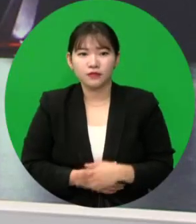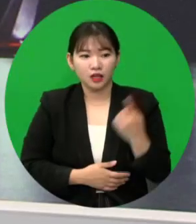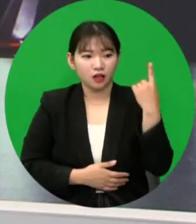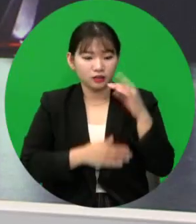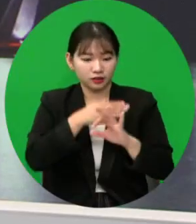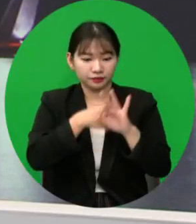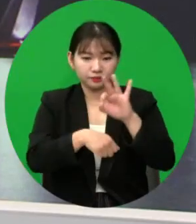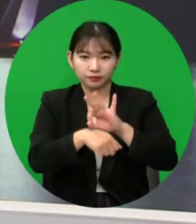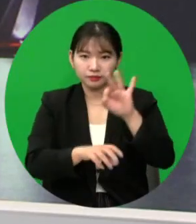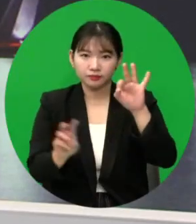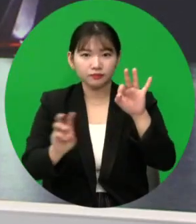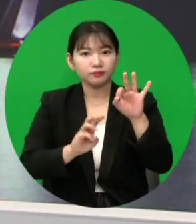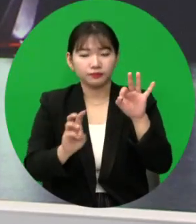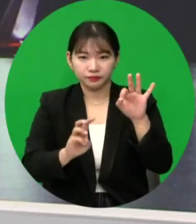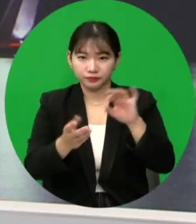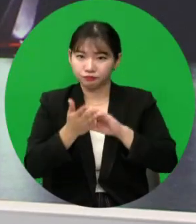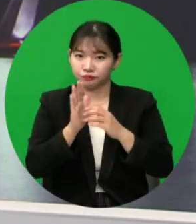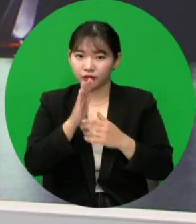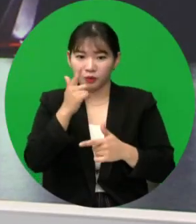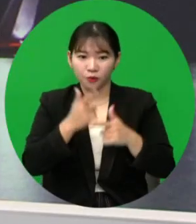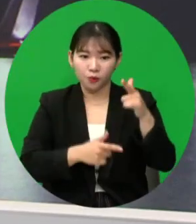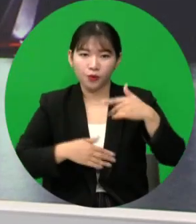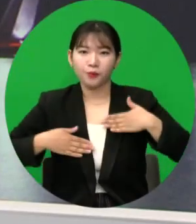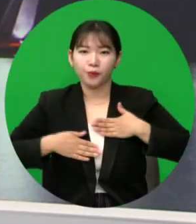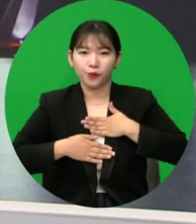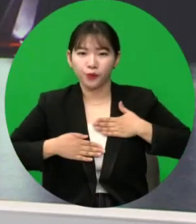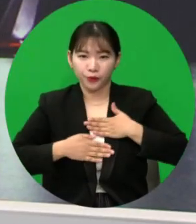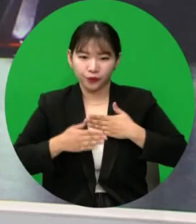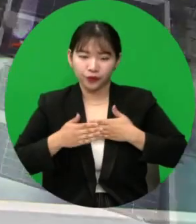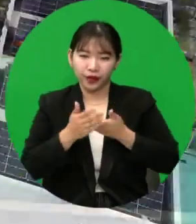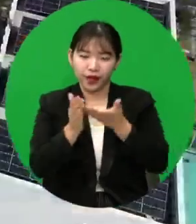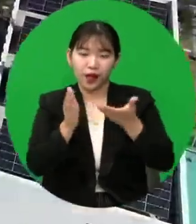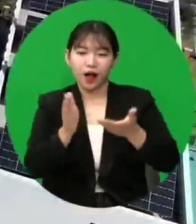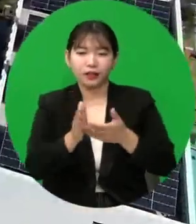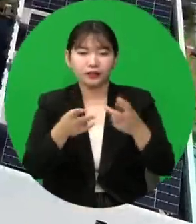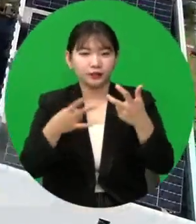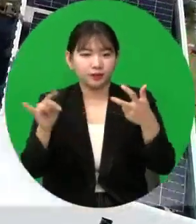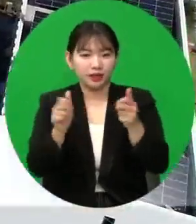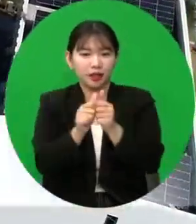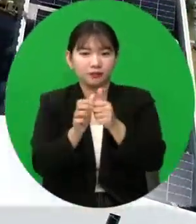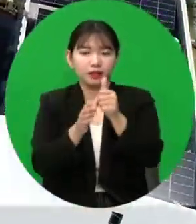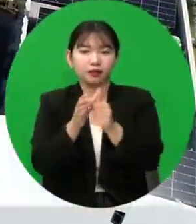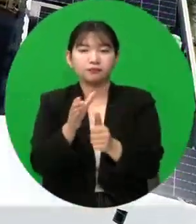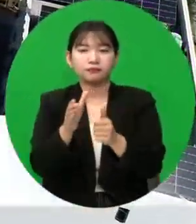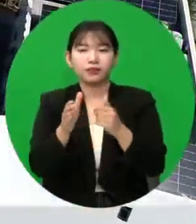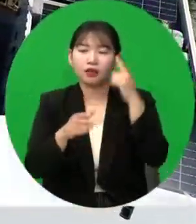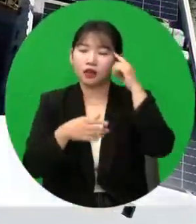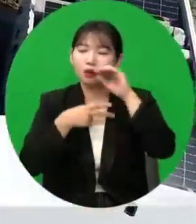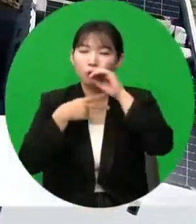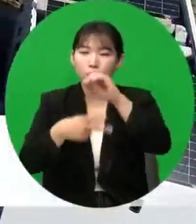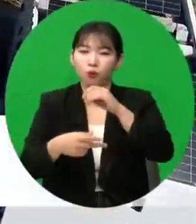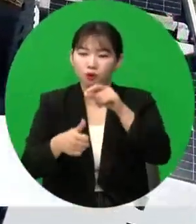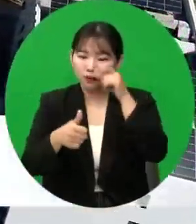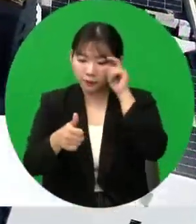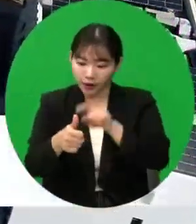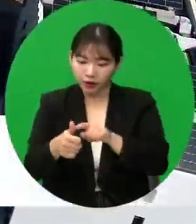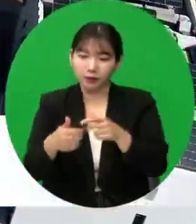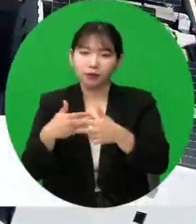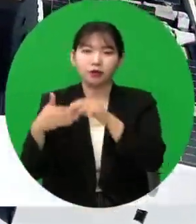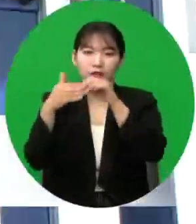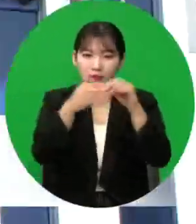어제 오전 10시 30분 쯤 목포의 한 목욕탕에서 70대 남성이 의식을 잃은 상태로 발견돼 병원으로